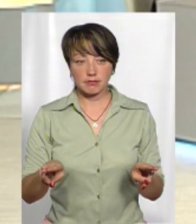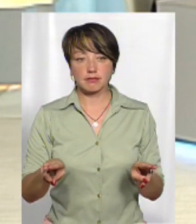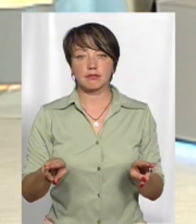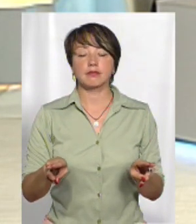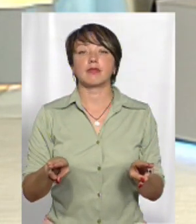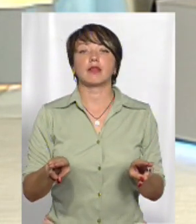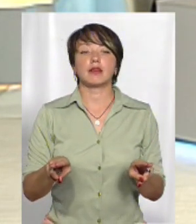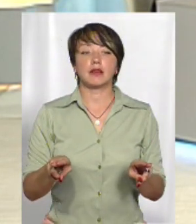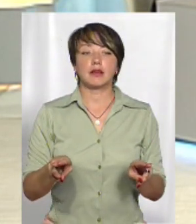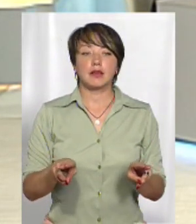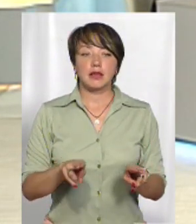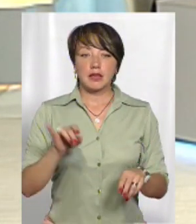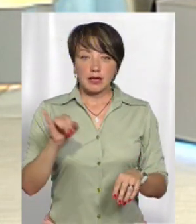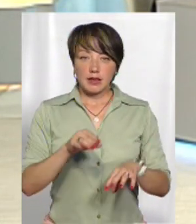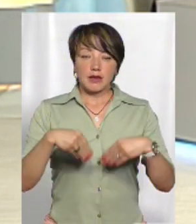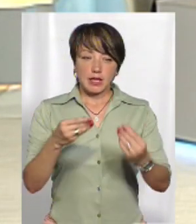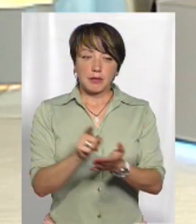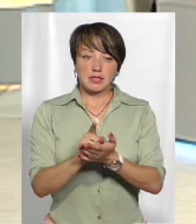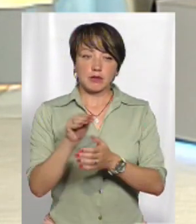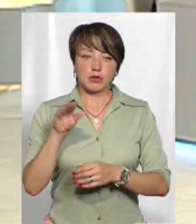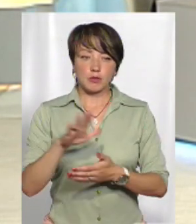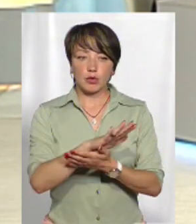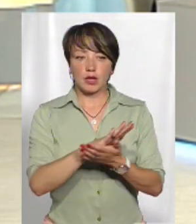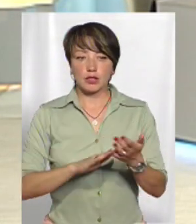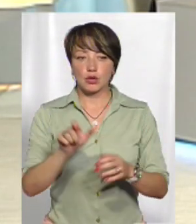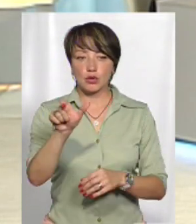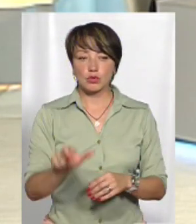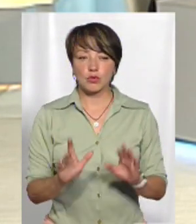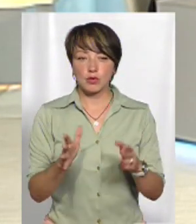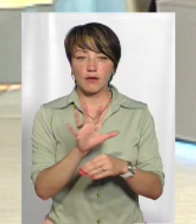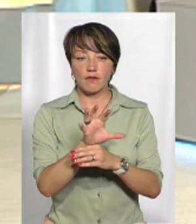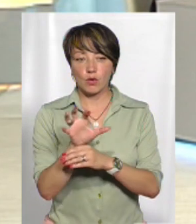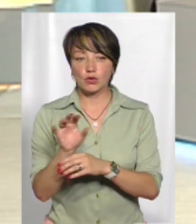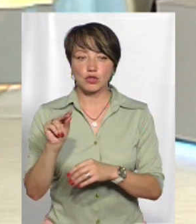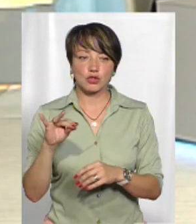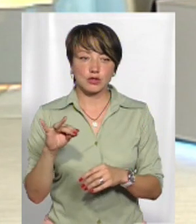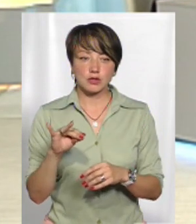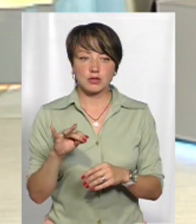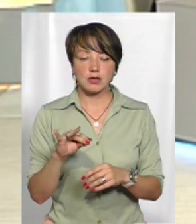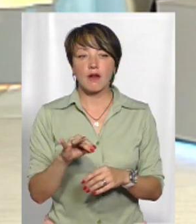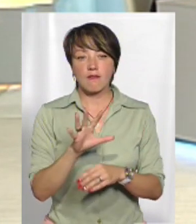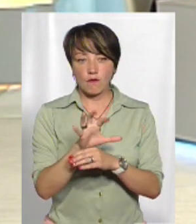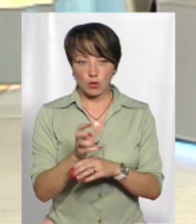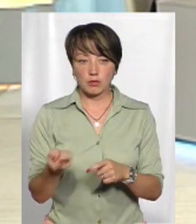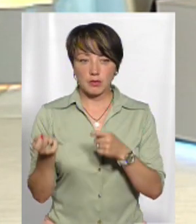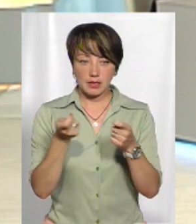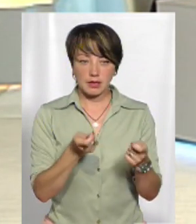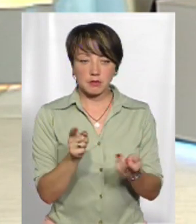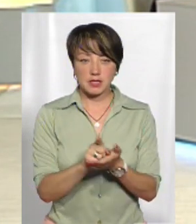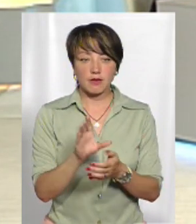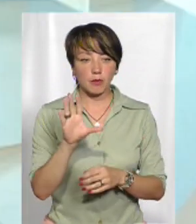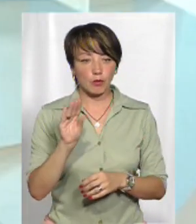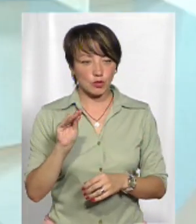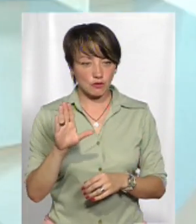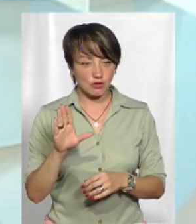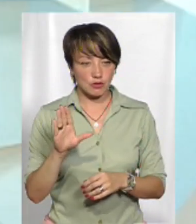Так. І видати пенсійне посвідчення, в подальшому особа буде отримувати фото, тільки виплати пенсії. Очевидно, що фото треба принести для пенсійного